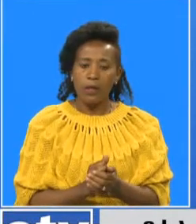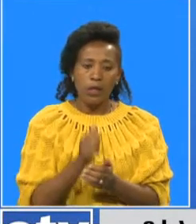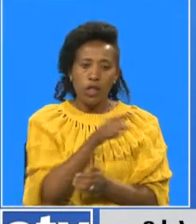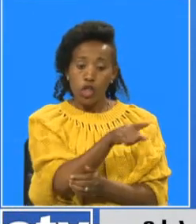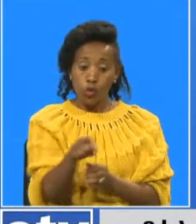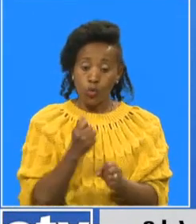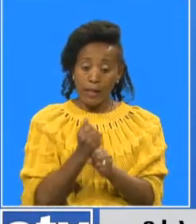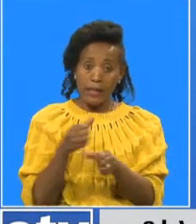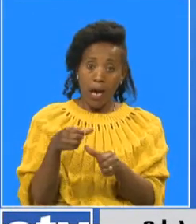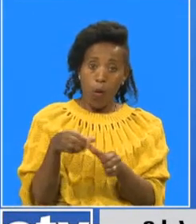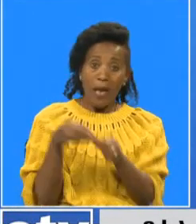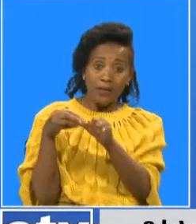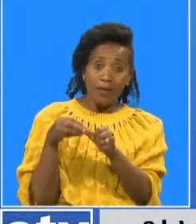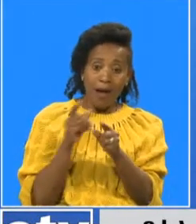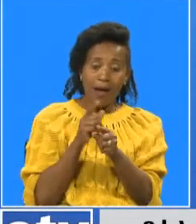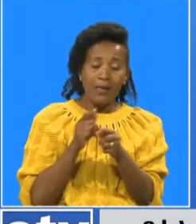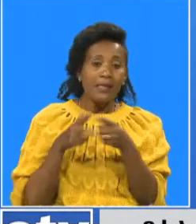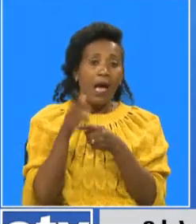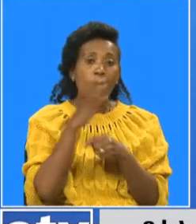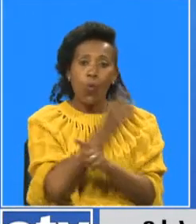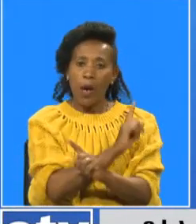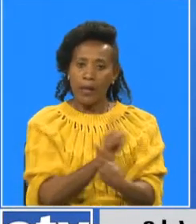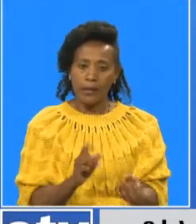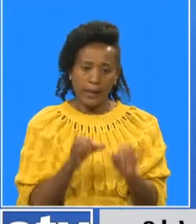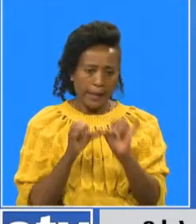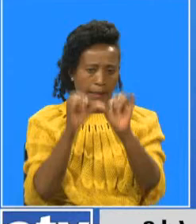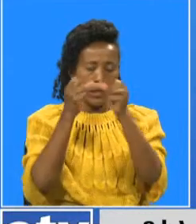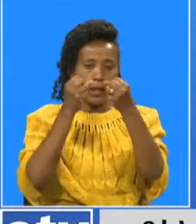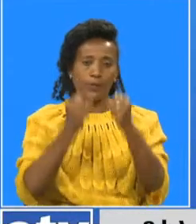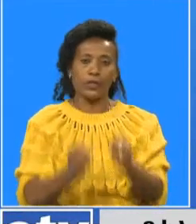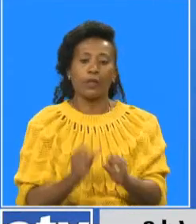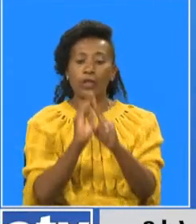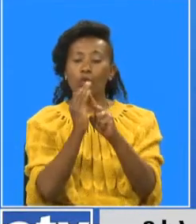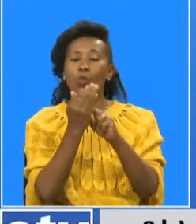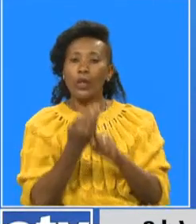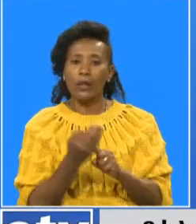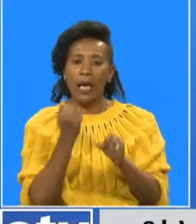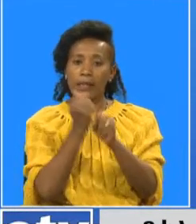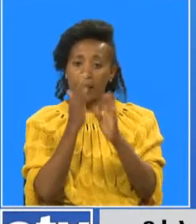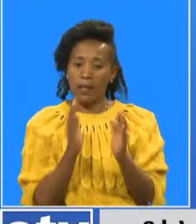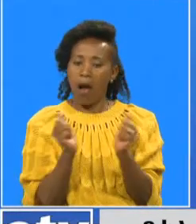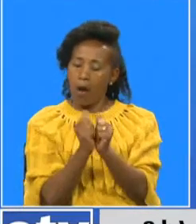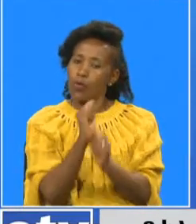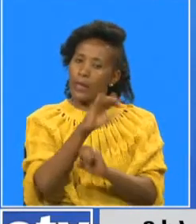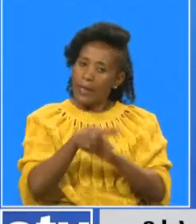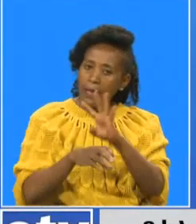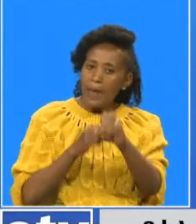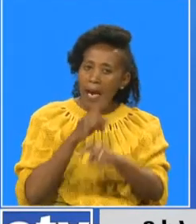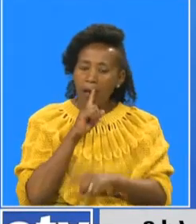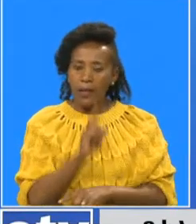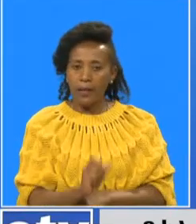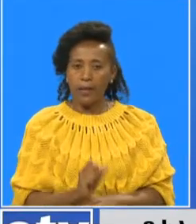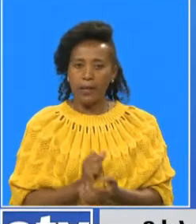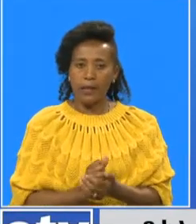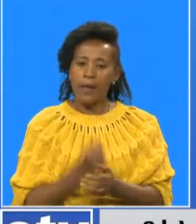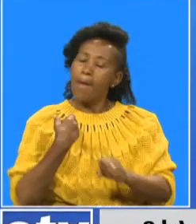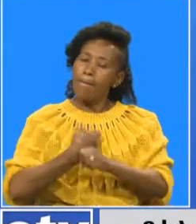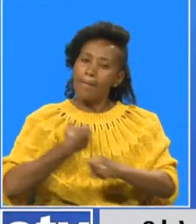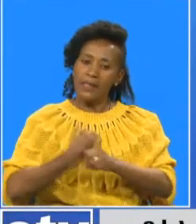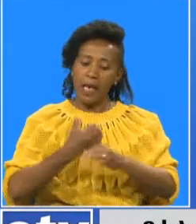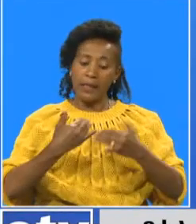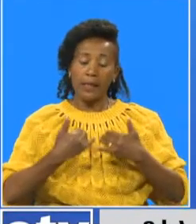የሱም የሥራ ዋስትና ሳይቋረጥ ሊቀጥል የሚችልበት ሁኔታ ከአሰሪ ጋር እየተመካከረ